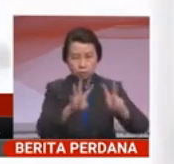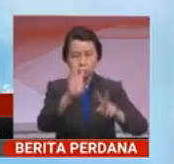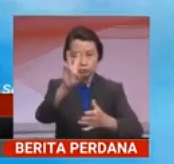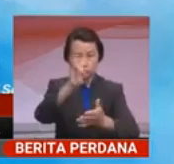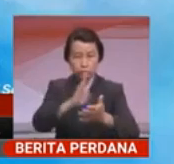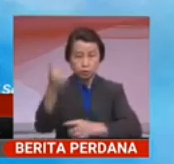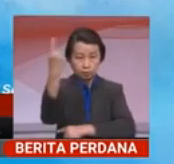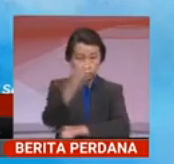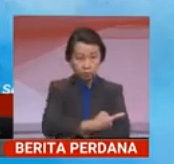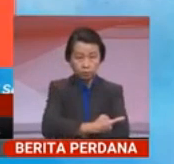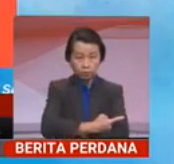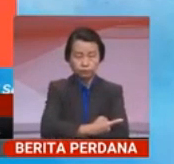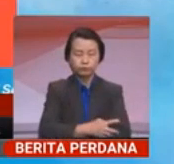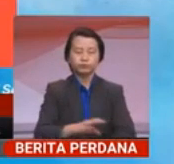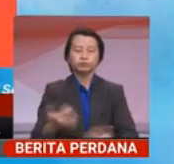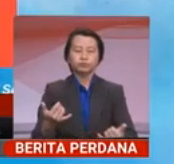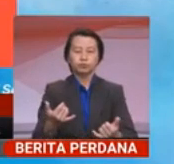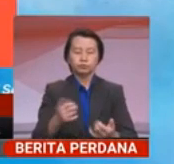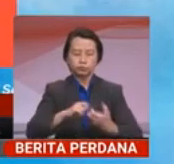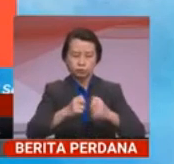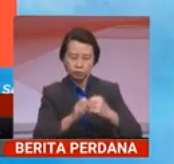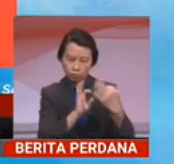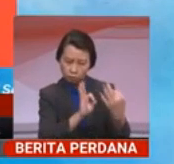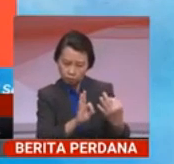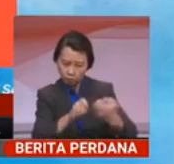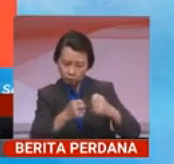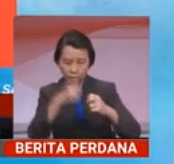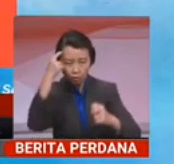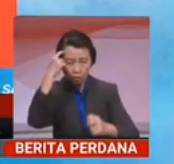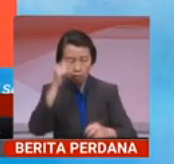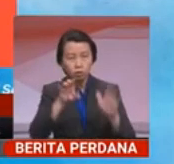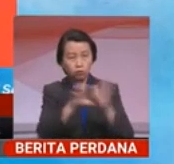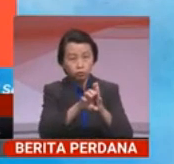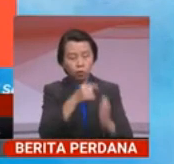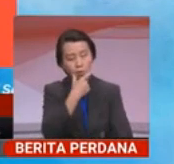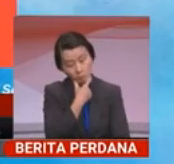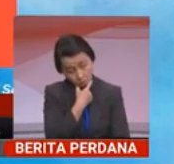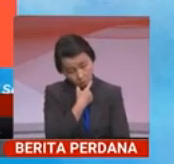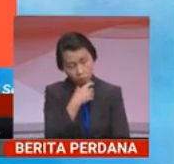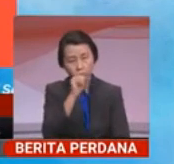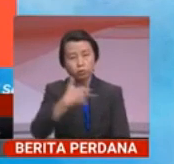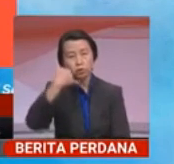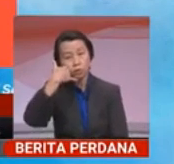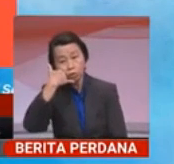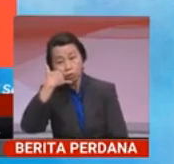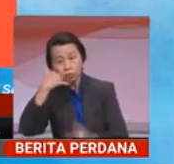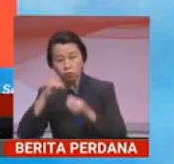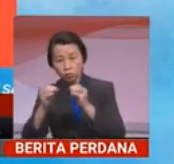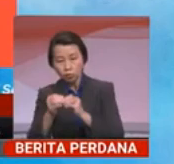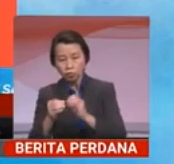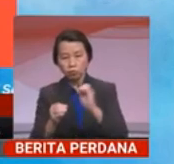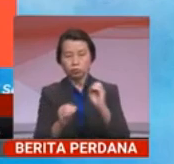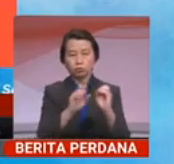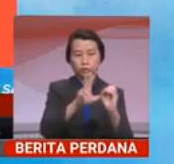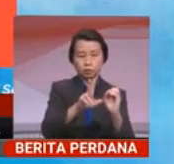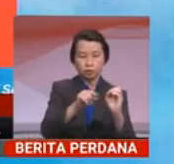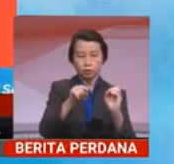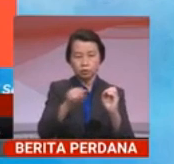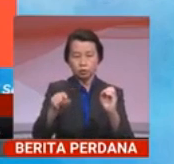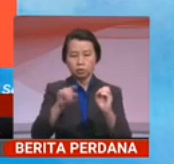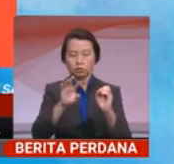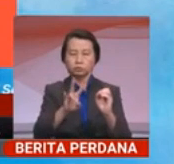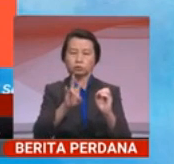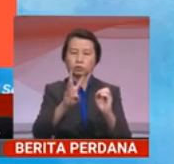seminggu. Individu yang berdepan isu mental seperti kemurungan boleh membuat panggilan ke talian